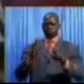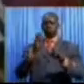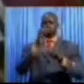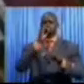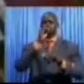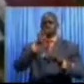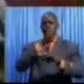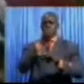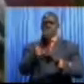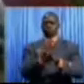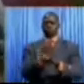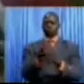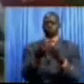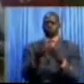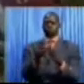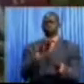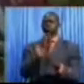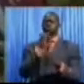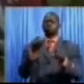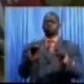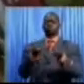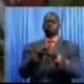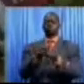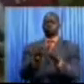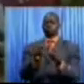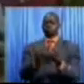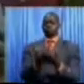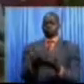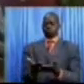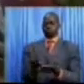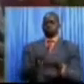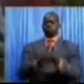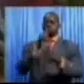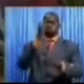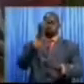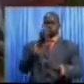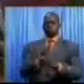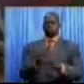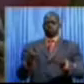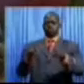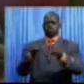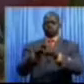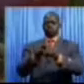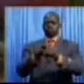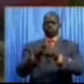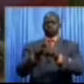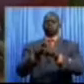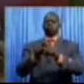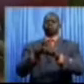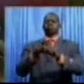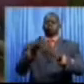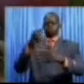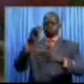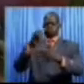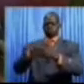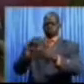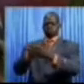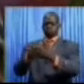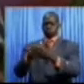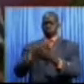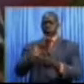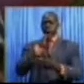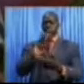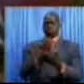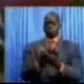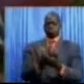là-bas, mais ce n'est pas comme ça. Bon, cette année-là, c'est comme les fonciers n'étaient pas bien creusés et puis c'est pas bien